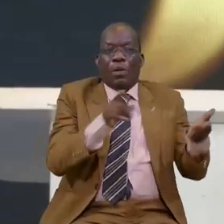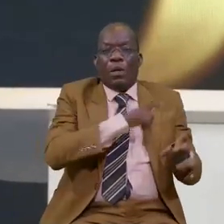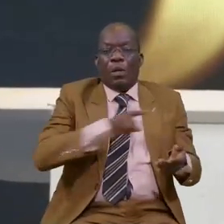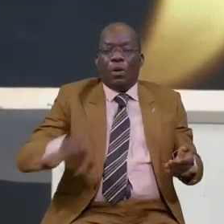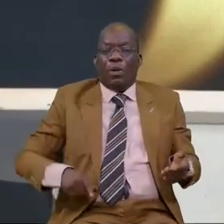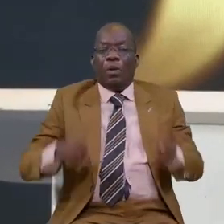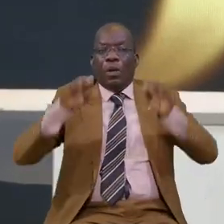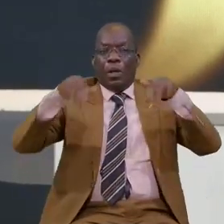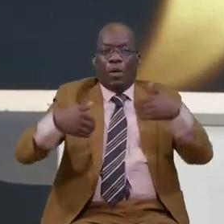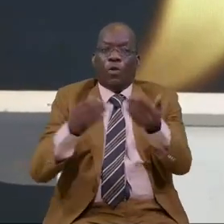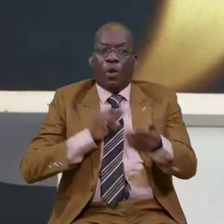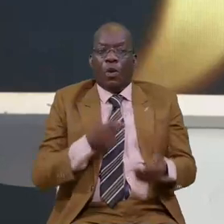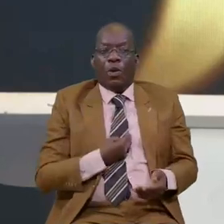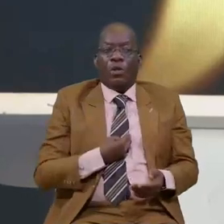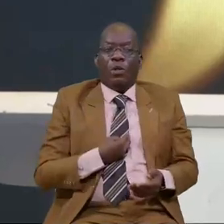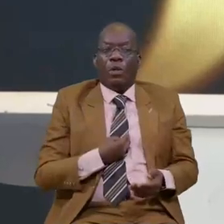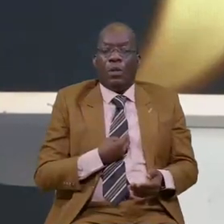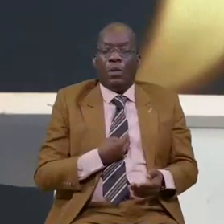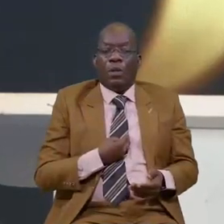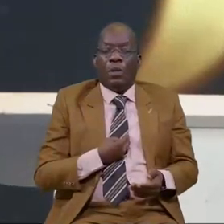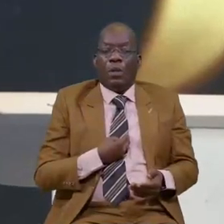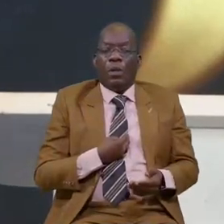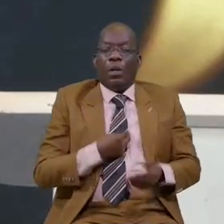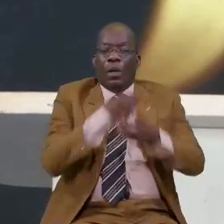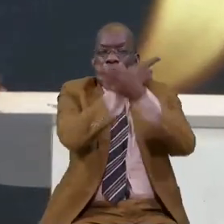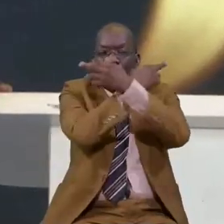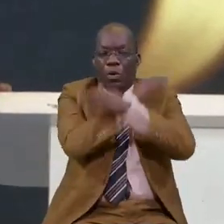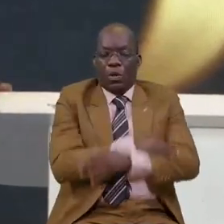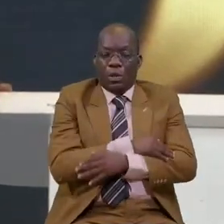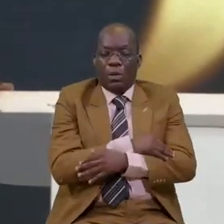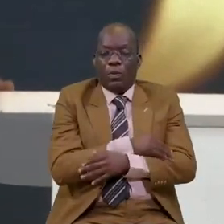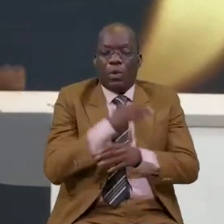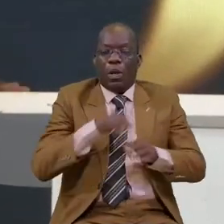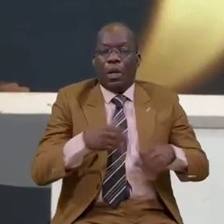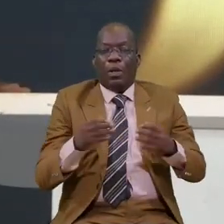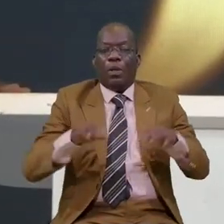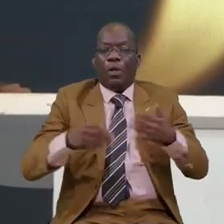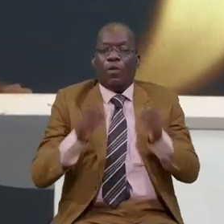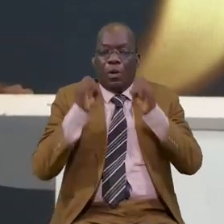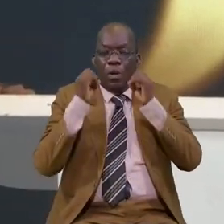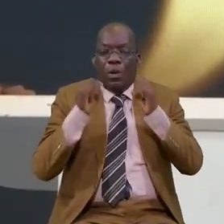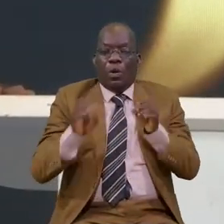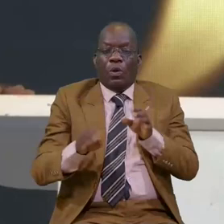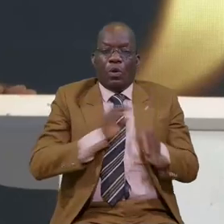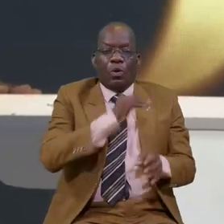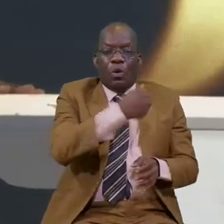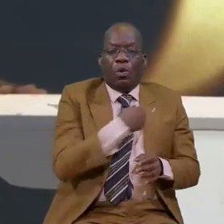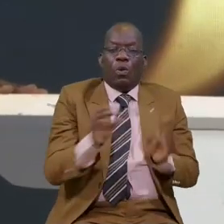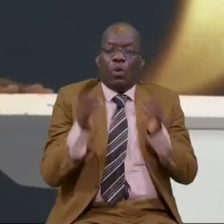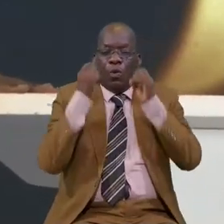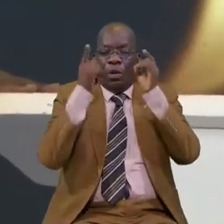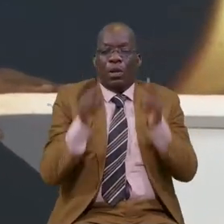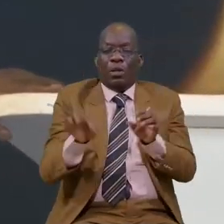celui qui porte le Seigneur porteur de joug, nous offrant le repos